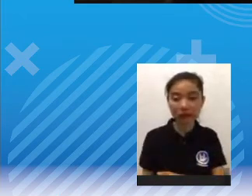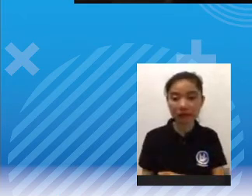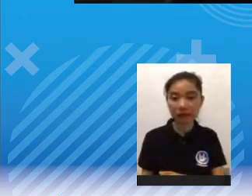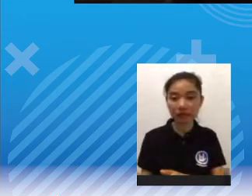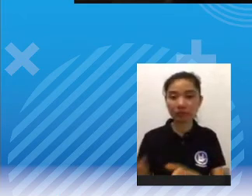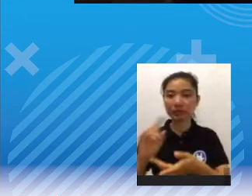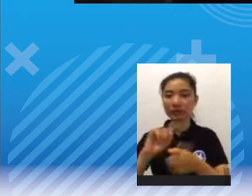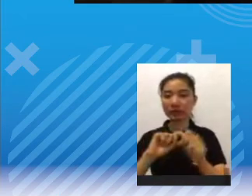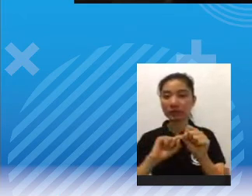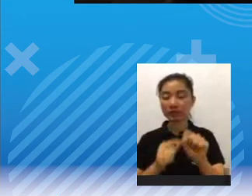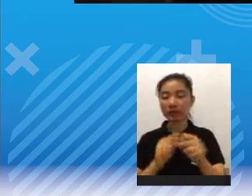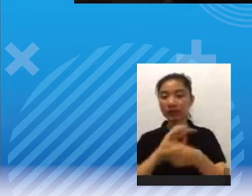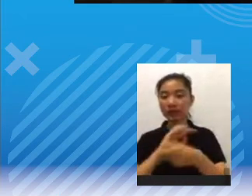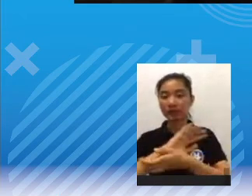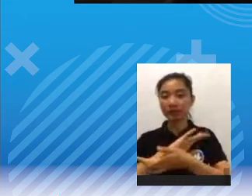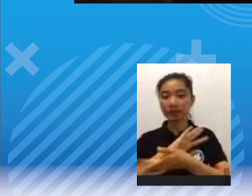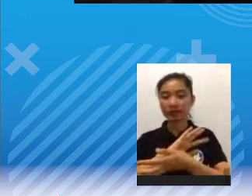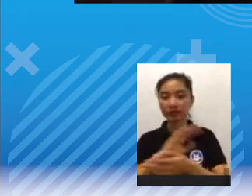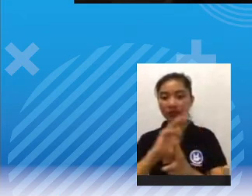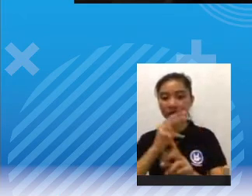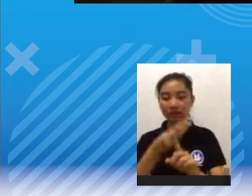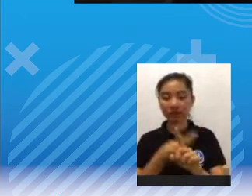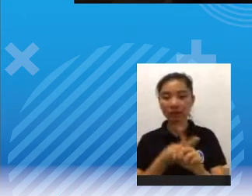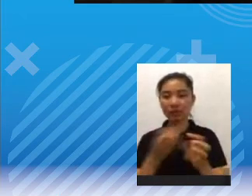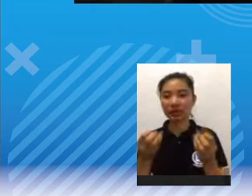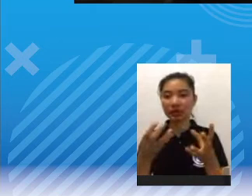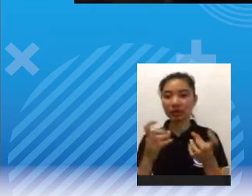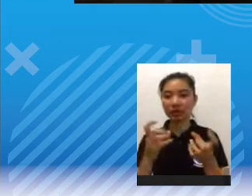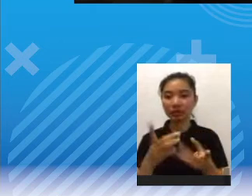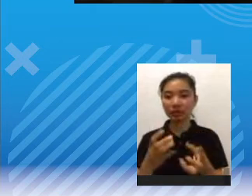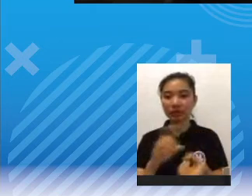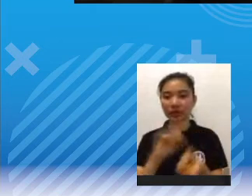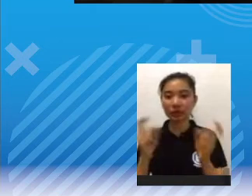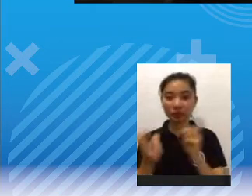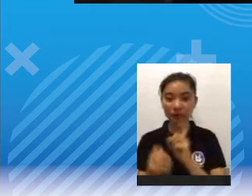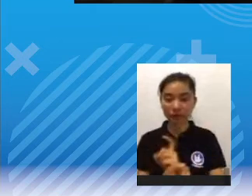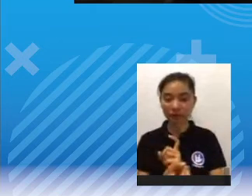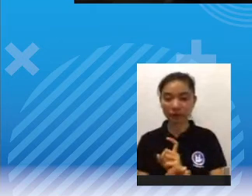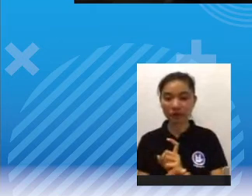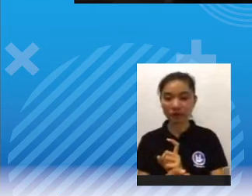March, ang daming adjustments na nangyari sa akin. So,